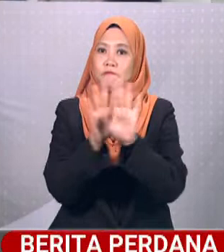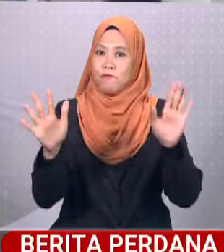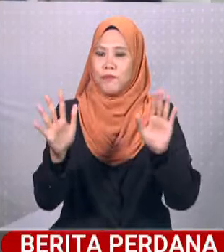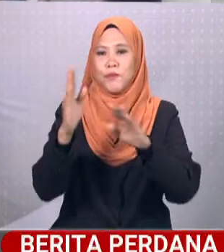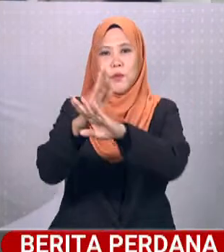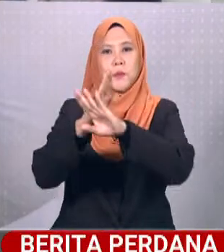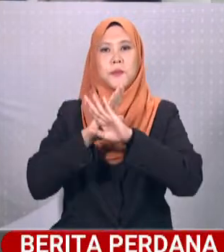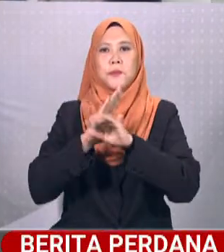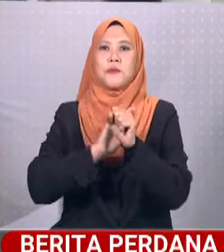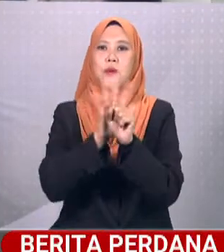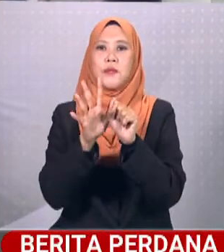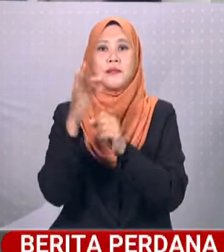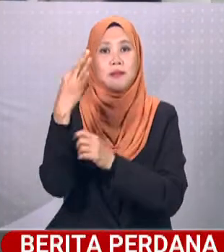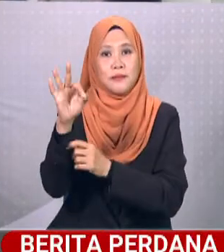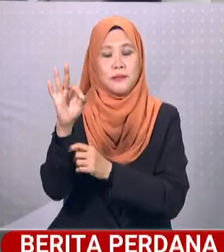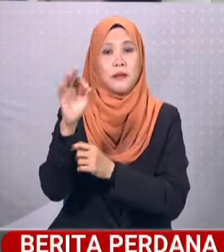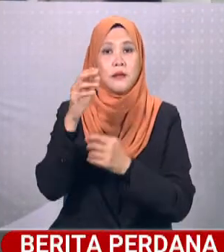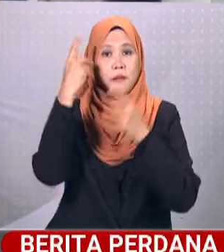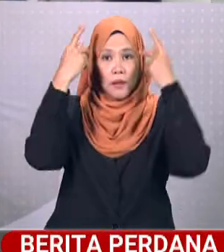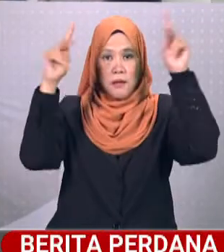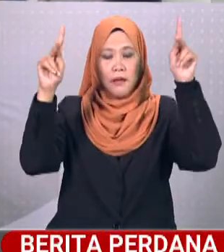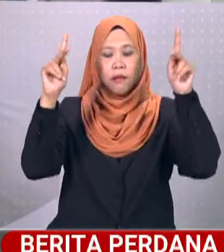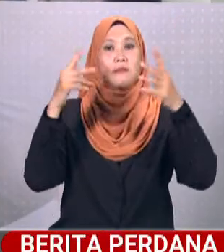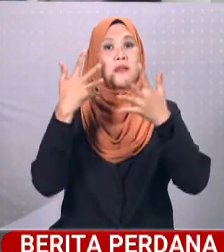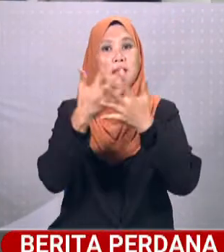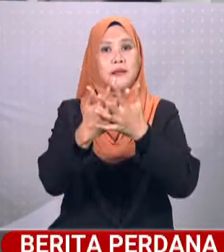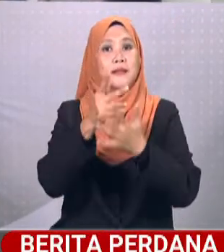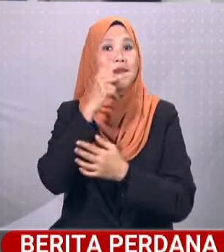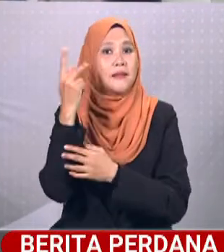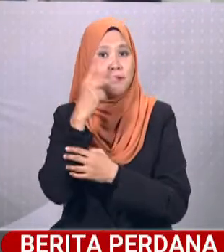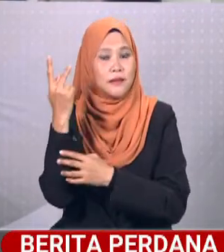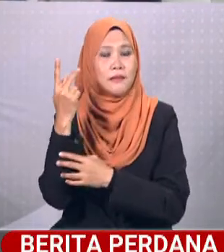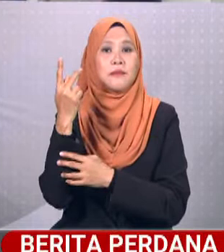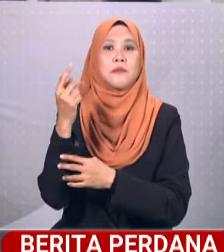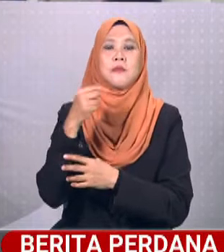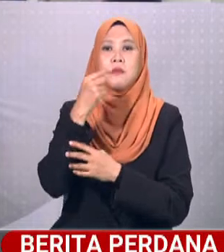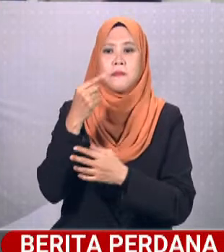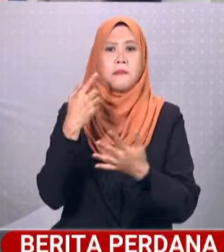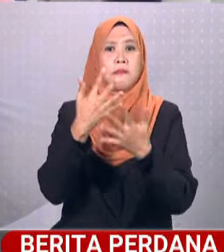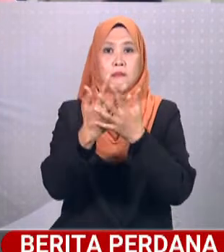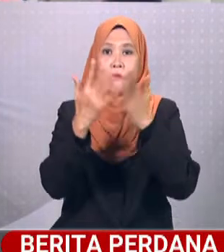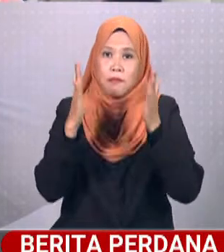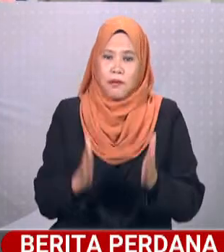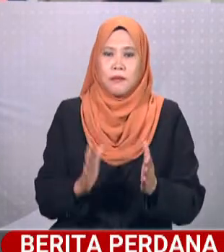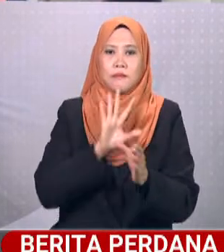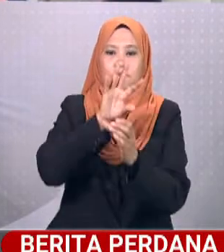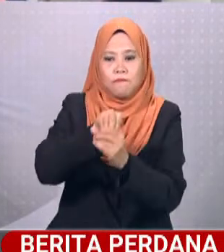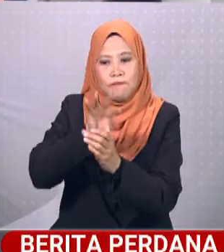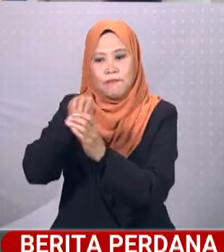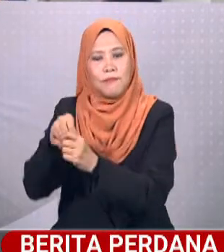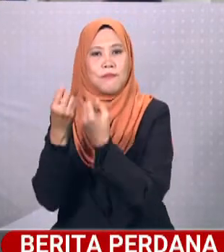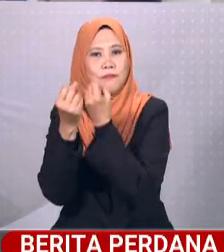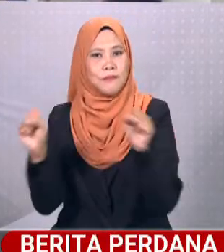memerangi COVID-19. Pengarah Penjara Kajang, Abdul Halim Mahasan berkata, banduan turut melibatkan diri bagi